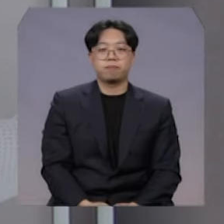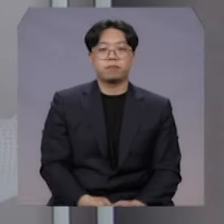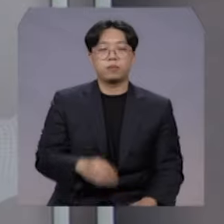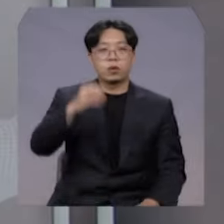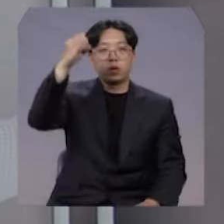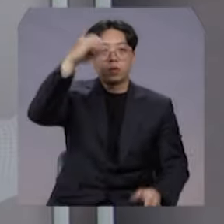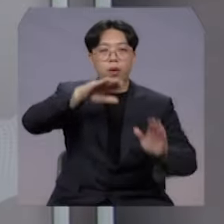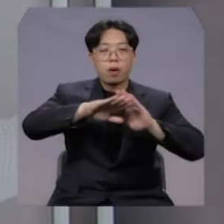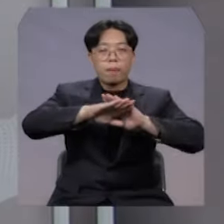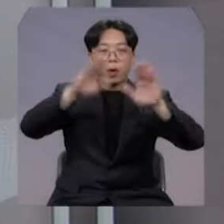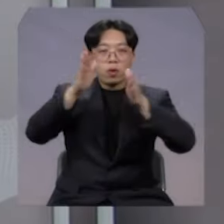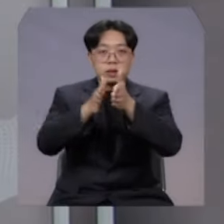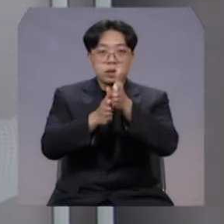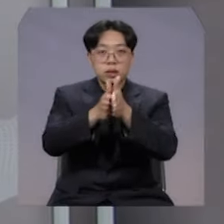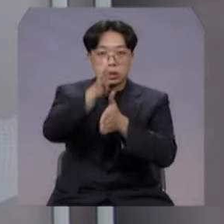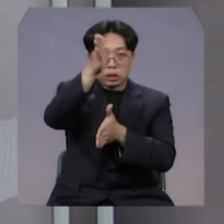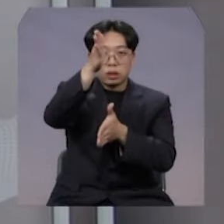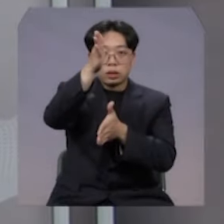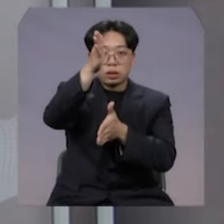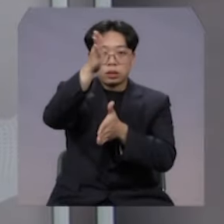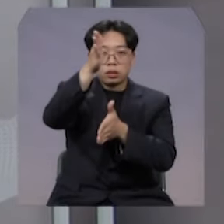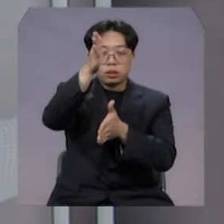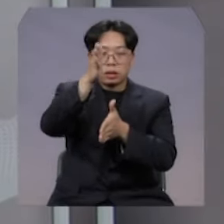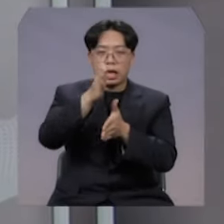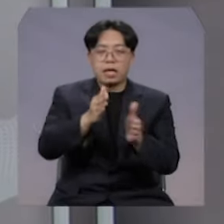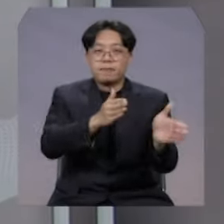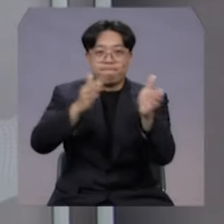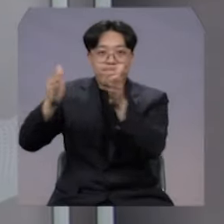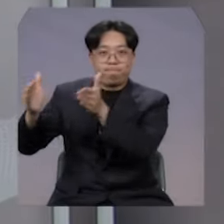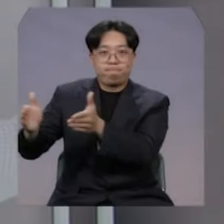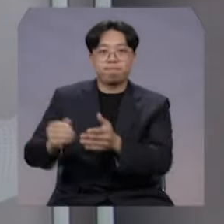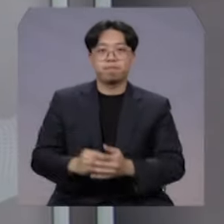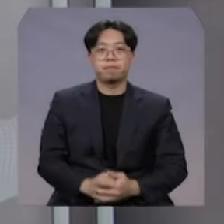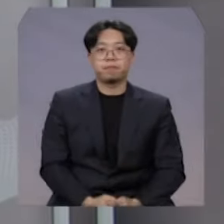광명시라는 도시 제가 다른 거 하겠습니다.